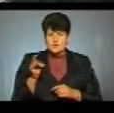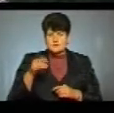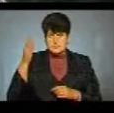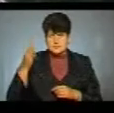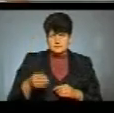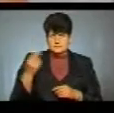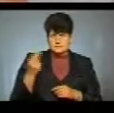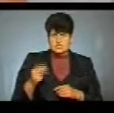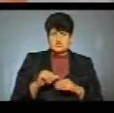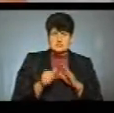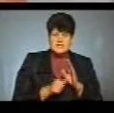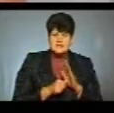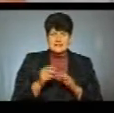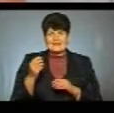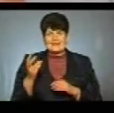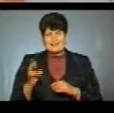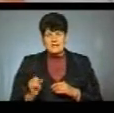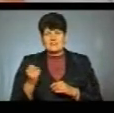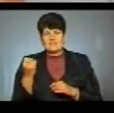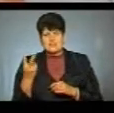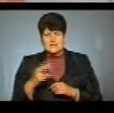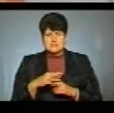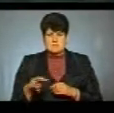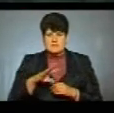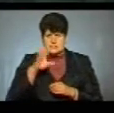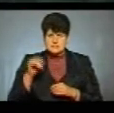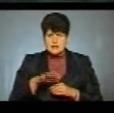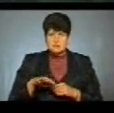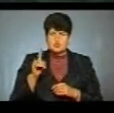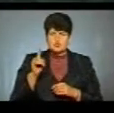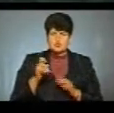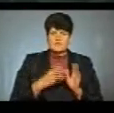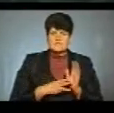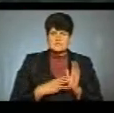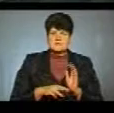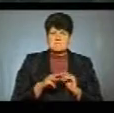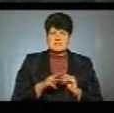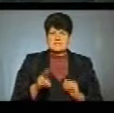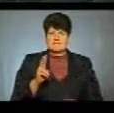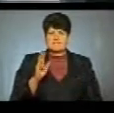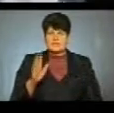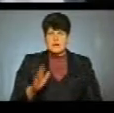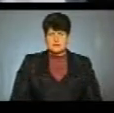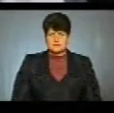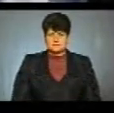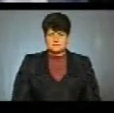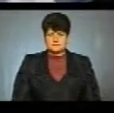стінопису 16 на 12 метрів. Загальна площа малюнка – 180 метрів квадратних.